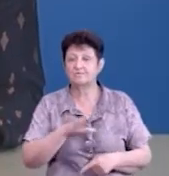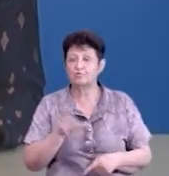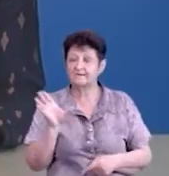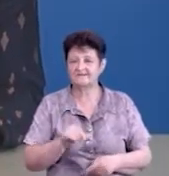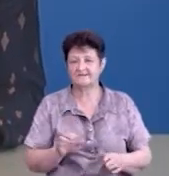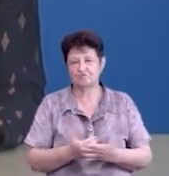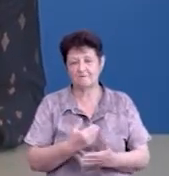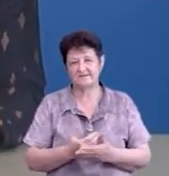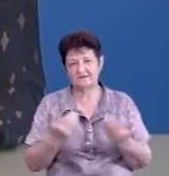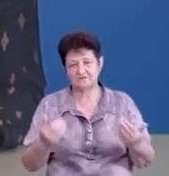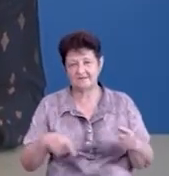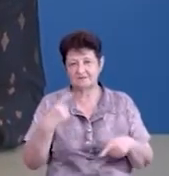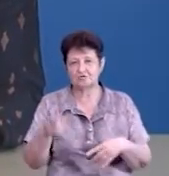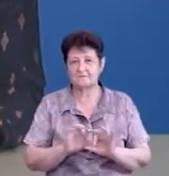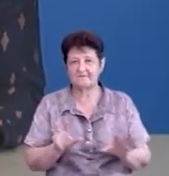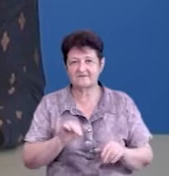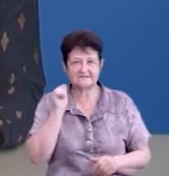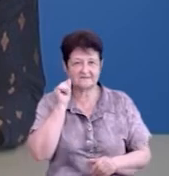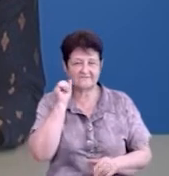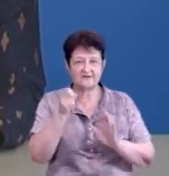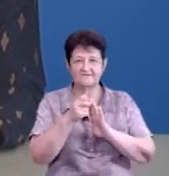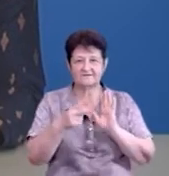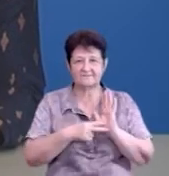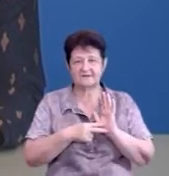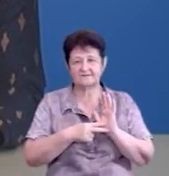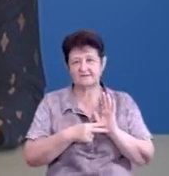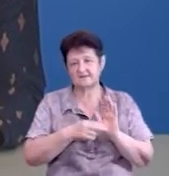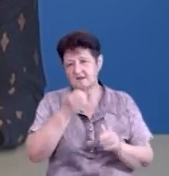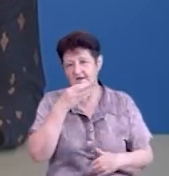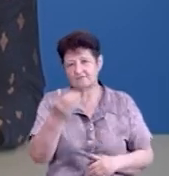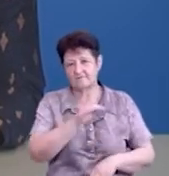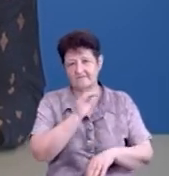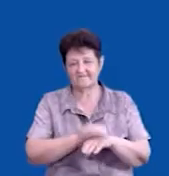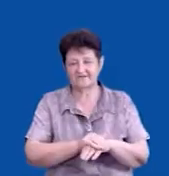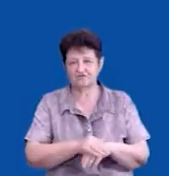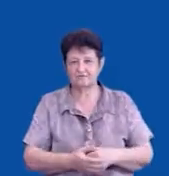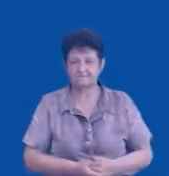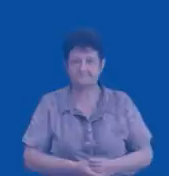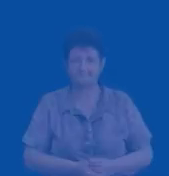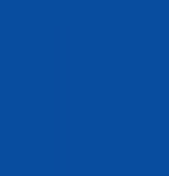всі новини на сьогодні. Наступний випуск дивіться завтра о 17-й годині. Гарного вам вечора.